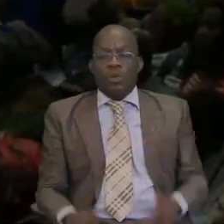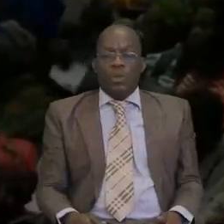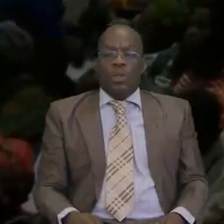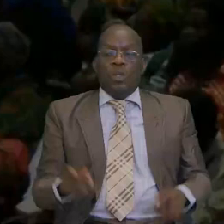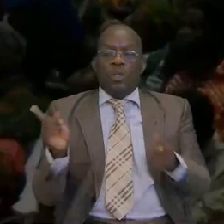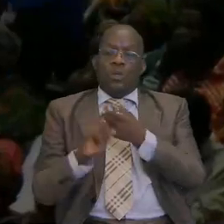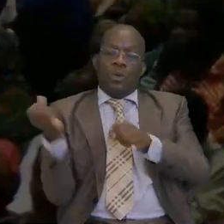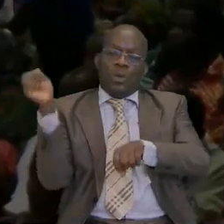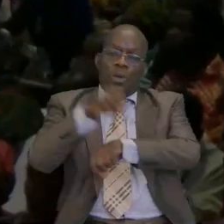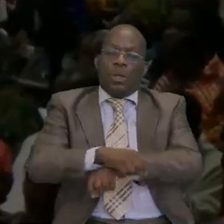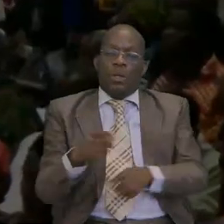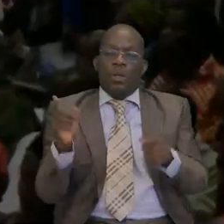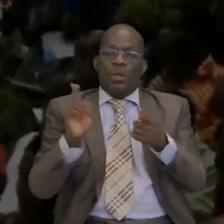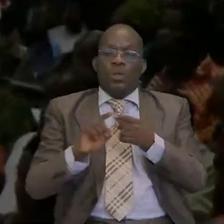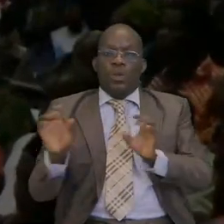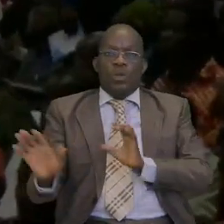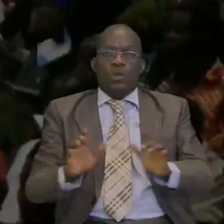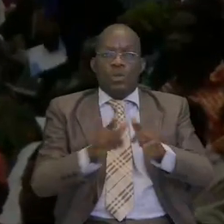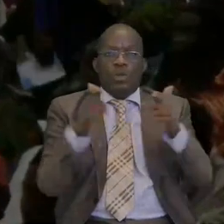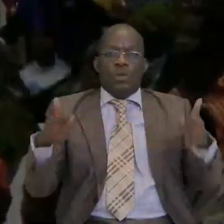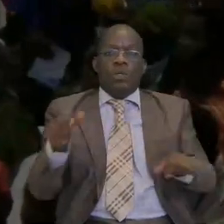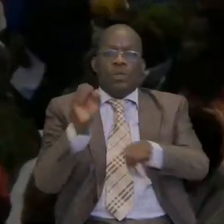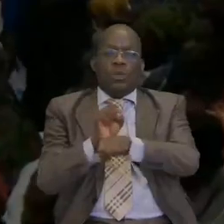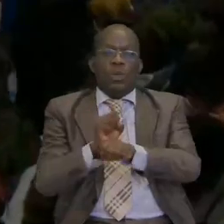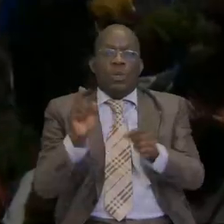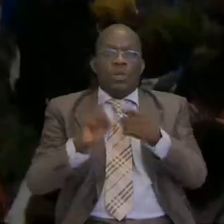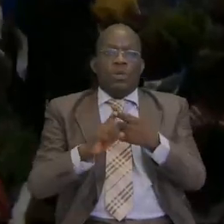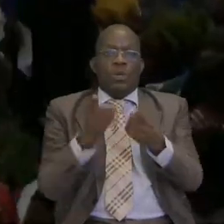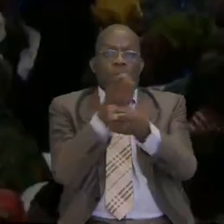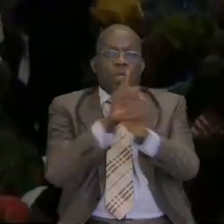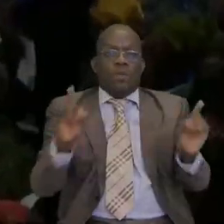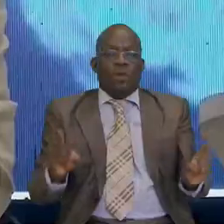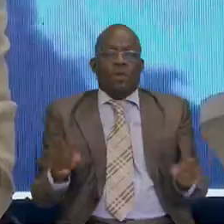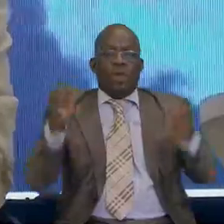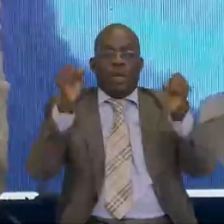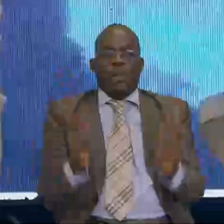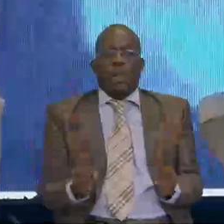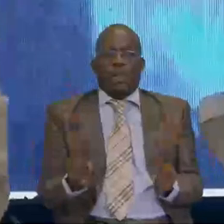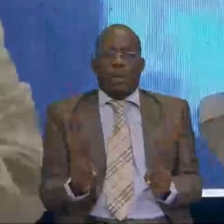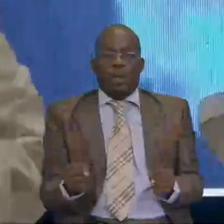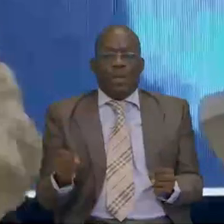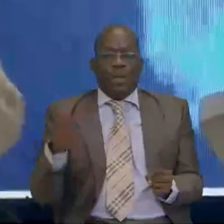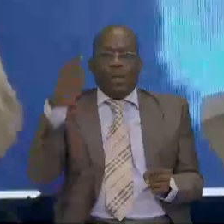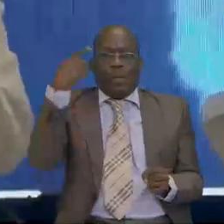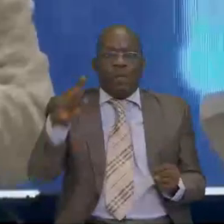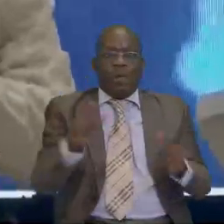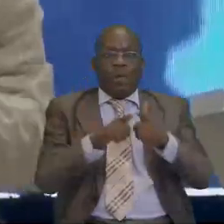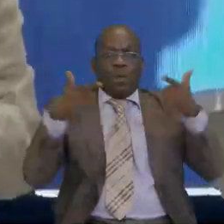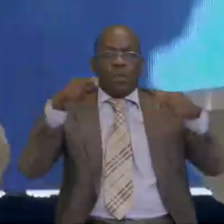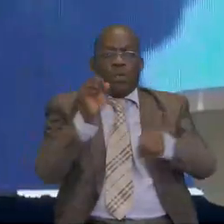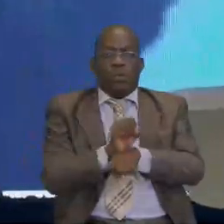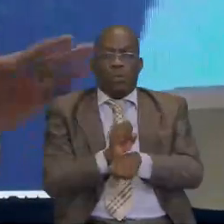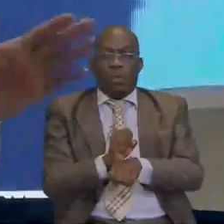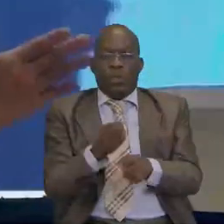pour vaincre, pour faire des exploits, pour délivrer la puissance pour des